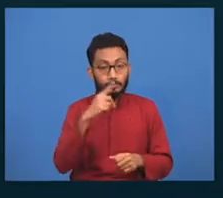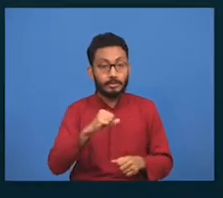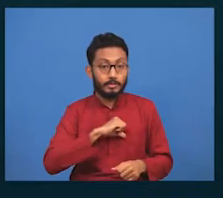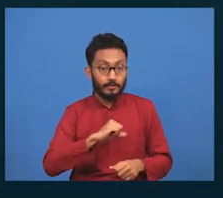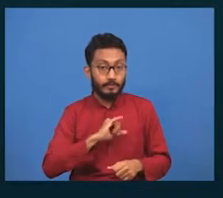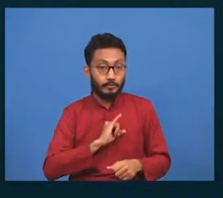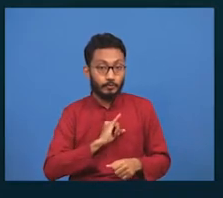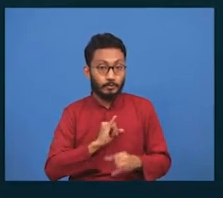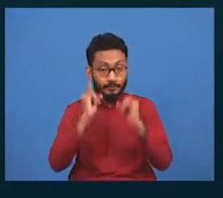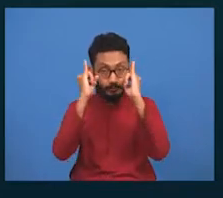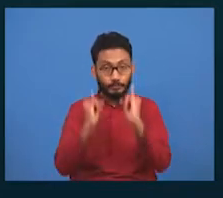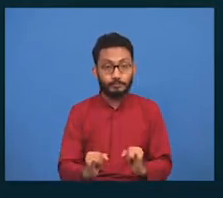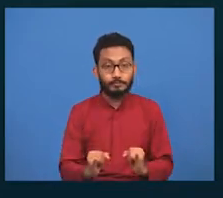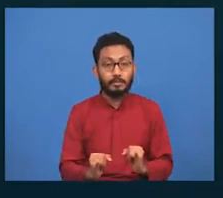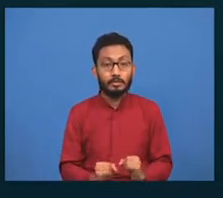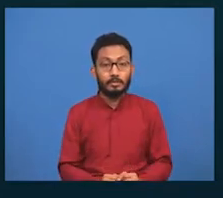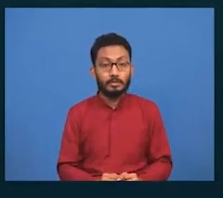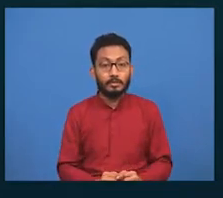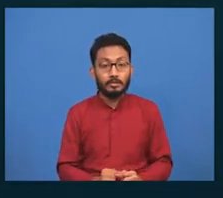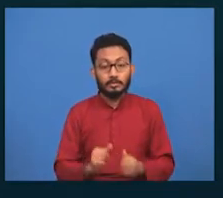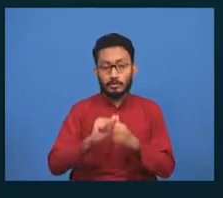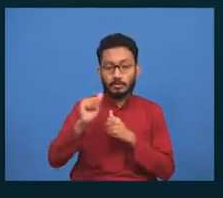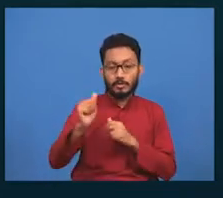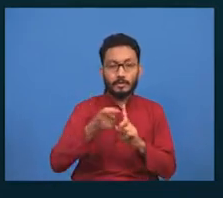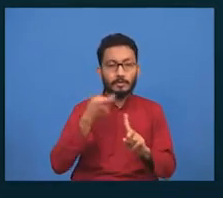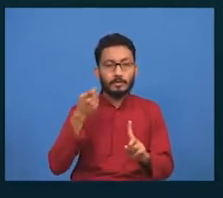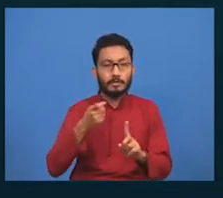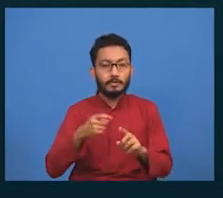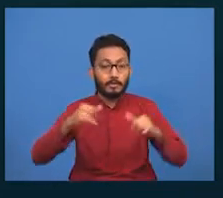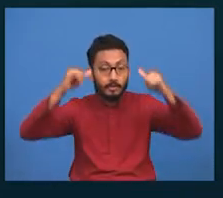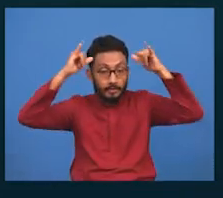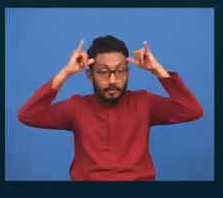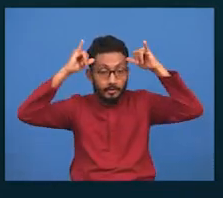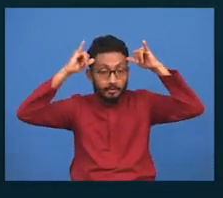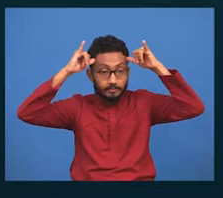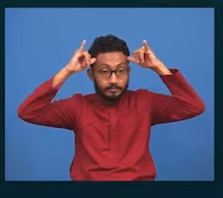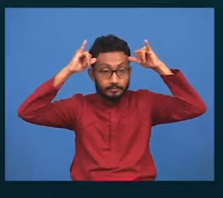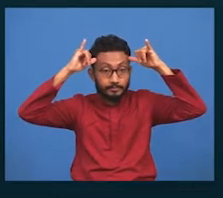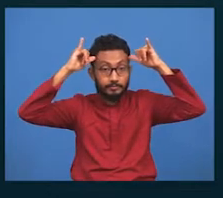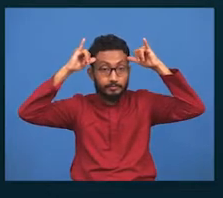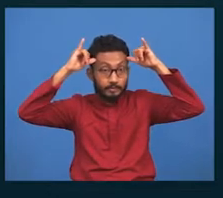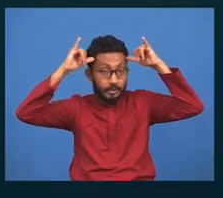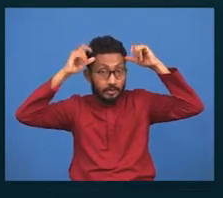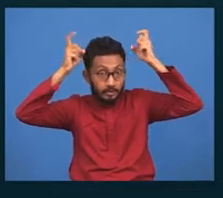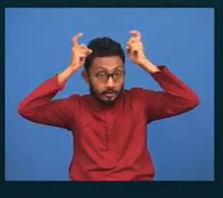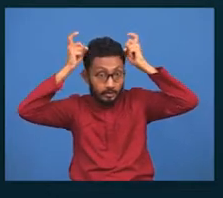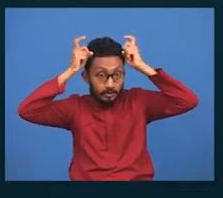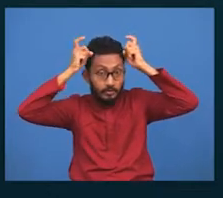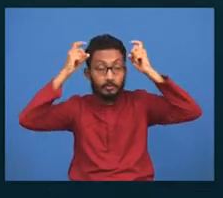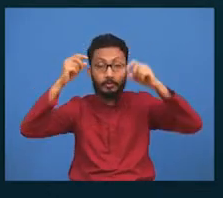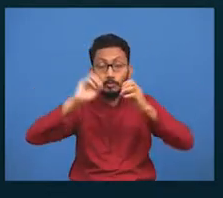pertama, menghindarkan tipu daya syaitan berpandukan Al-Quran dan As-Sunnah. Yang